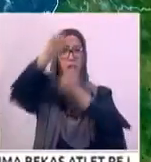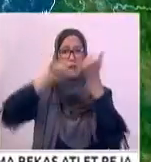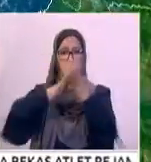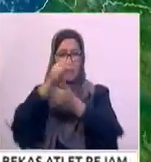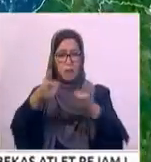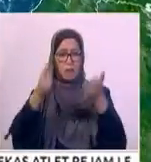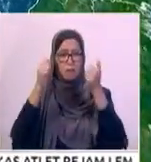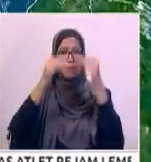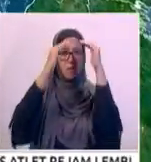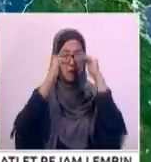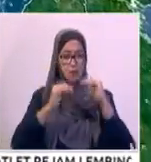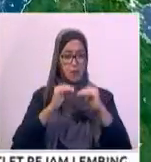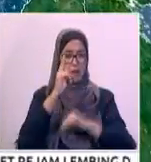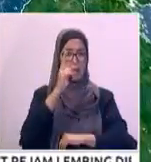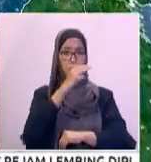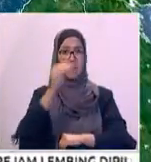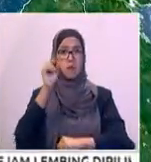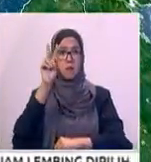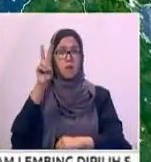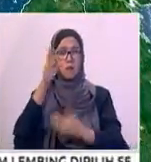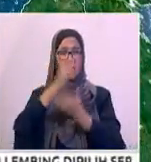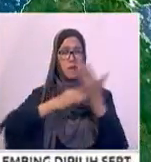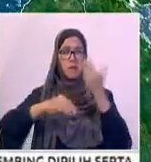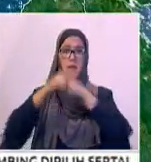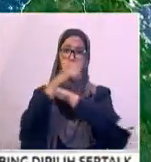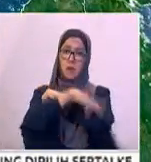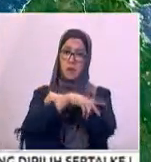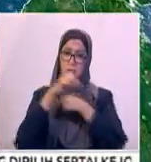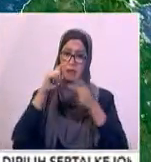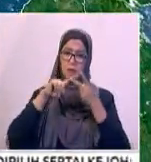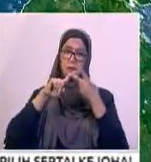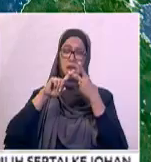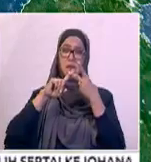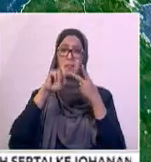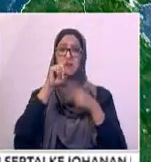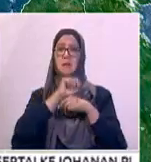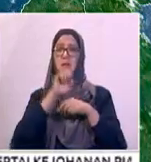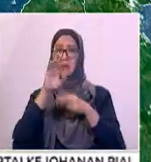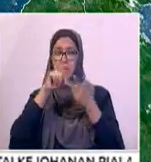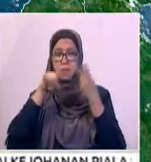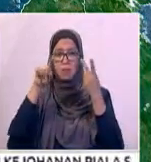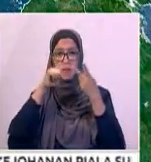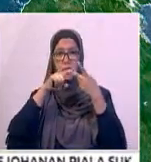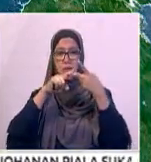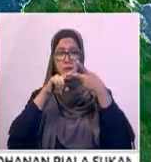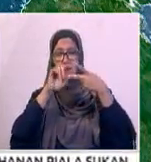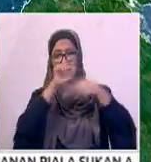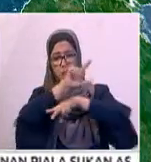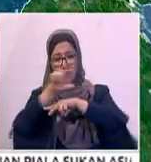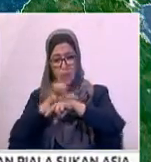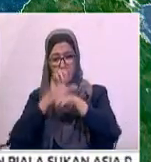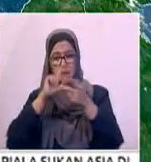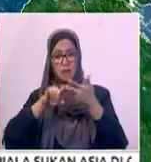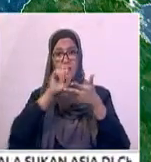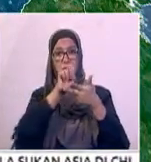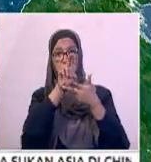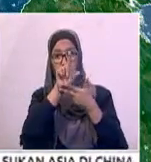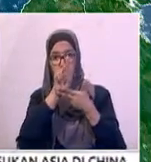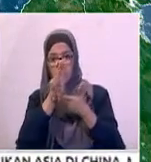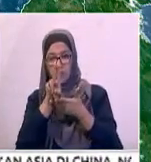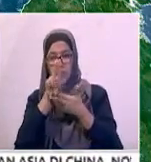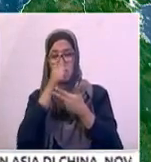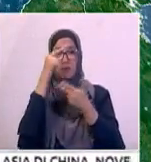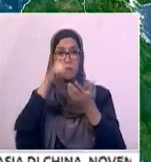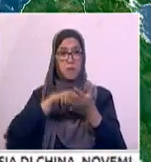kedua di kawasan perairan Phuket, Samui, Kondor, Reef North, Palawan, Labuan dan juga Sulu, yang mana keadaan ini adalah